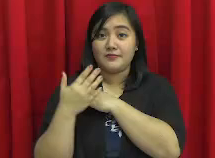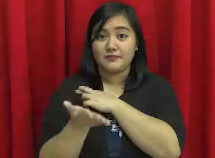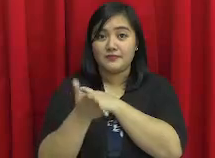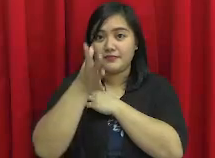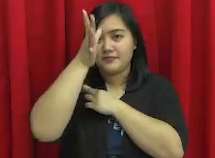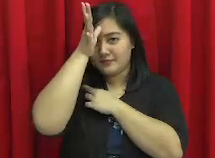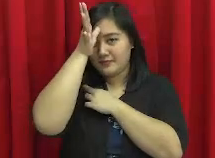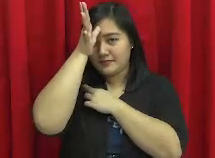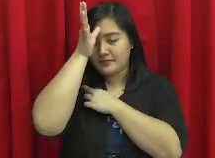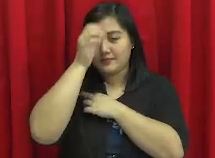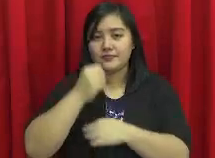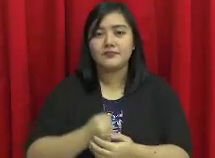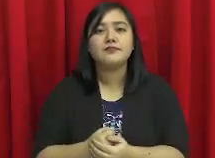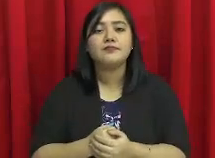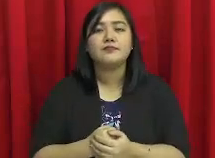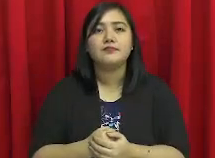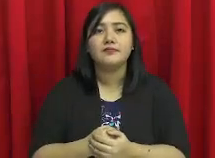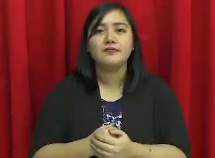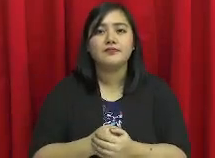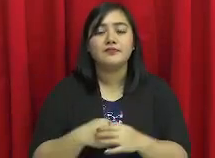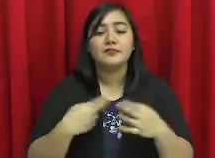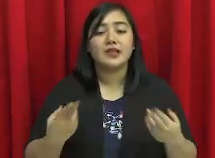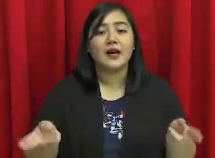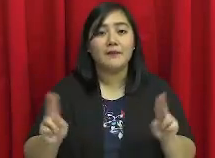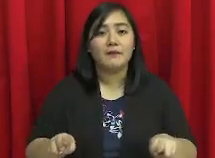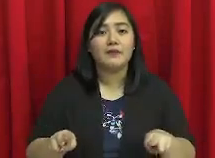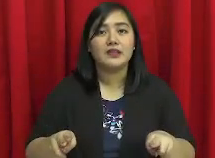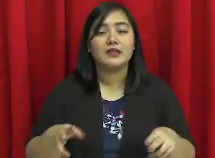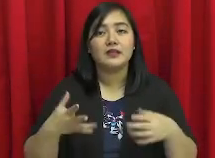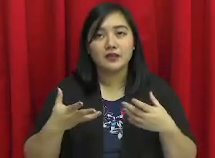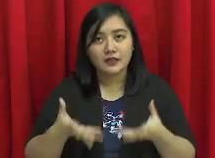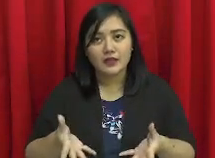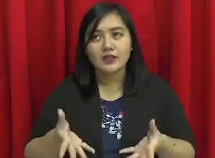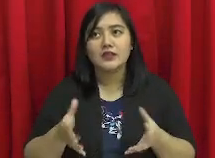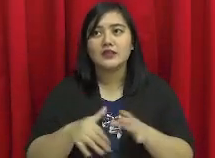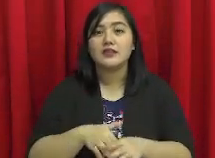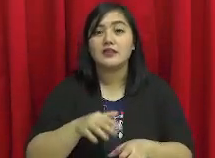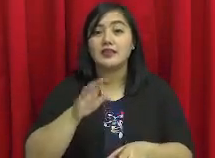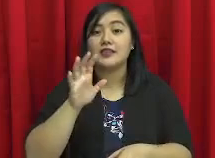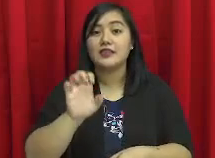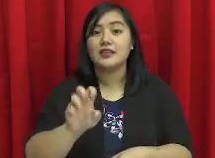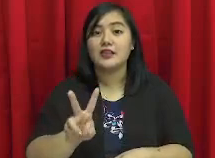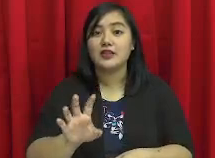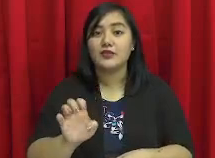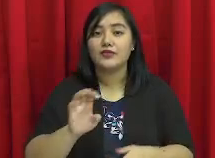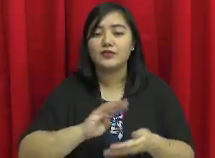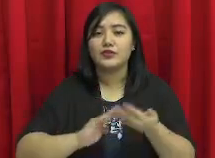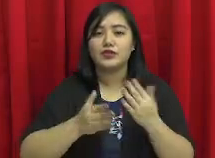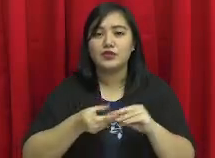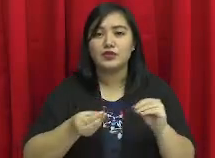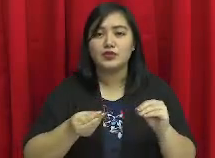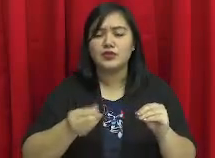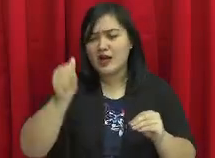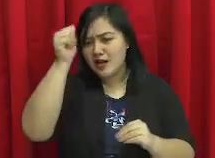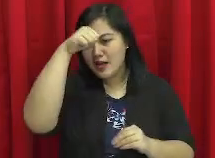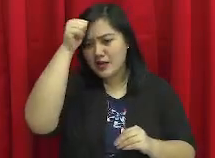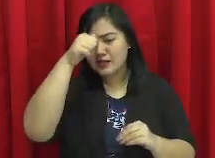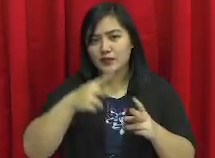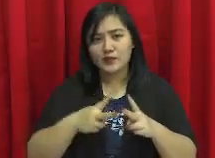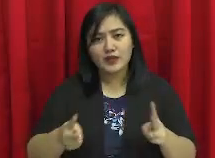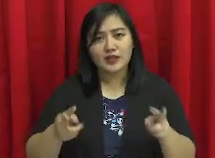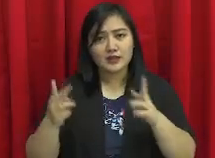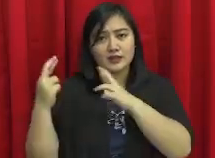Yung pangyayari dito po, no? Yung pangyayari kay Eve, Adam is very responsible